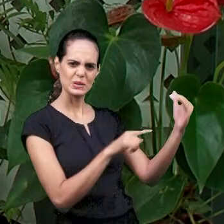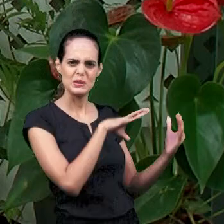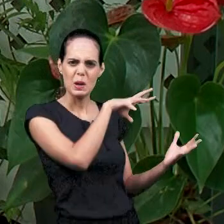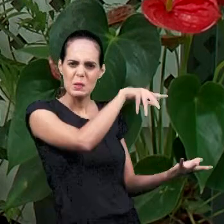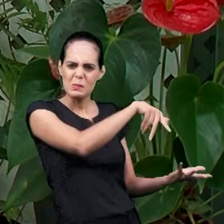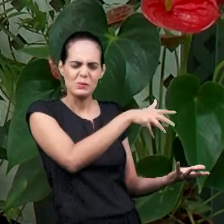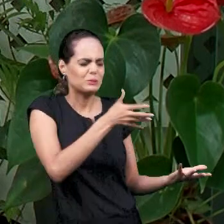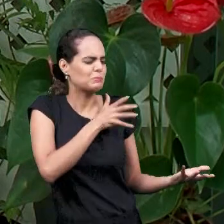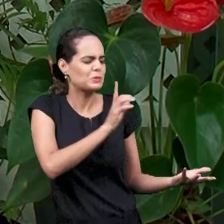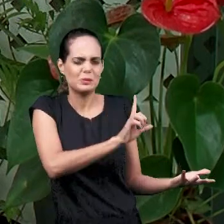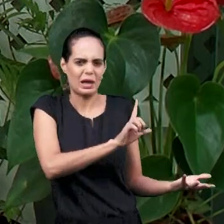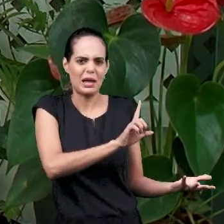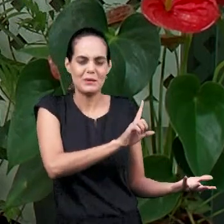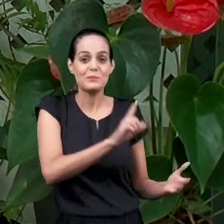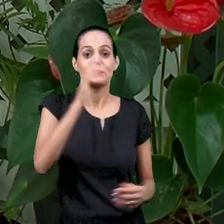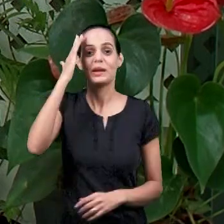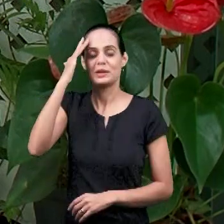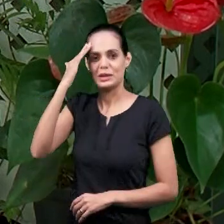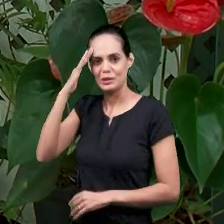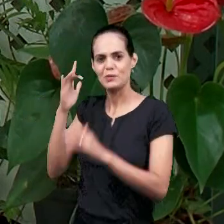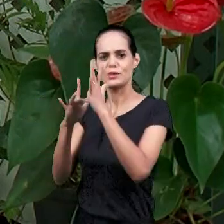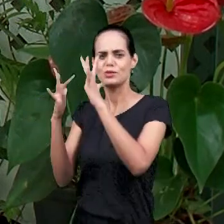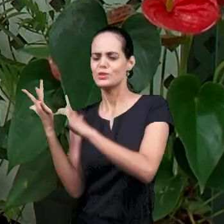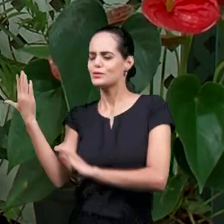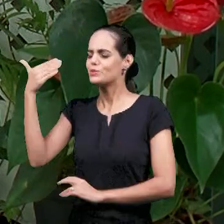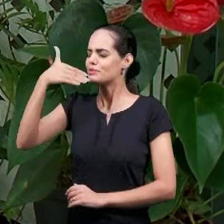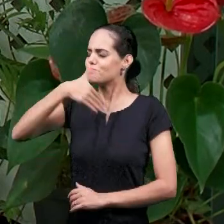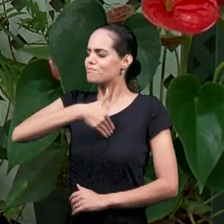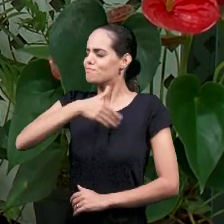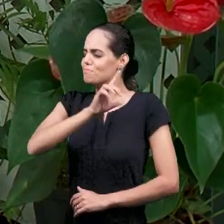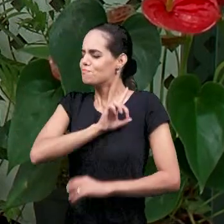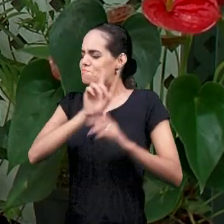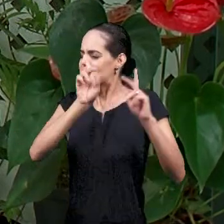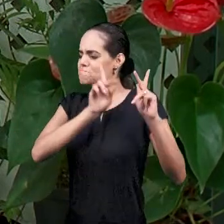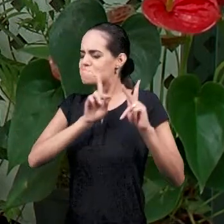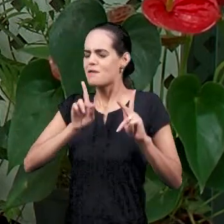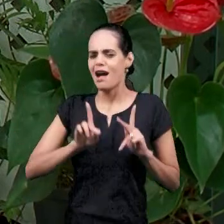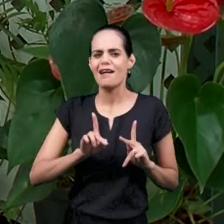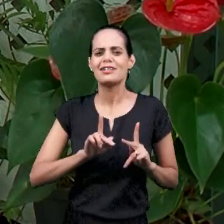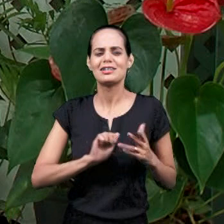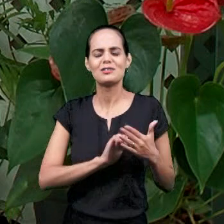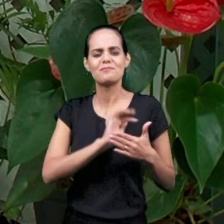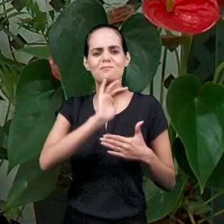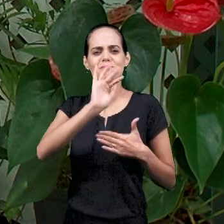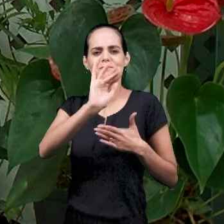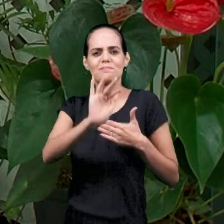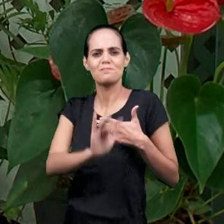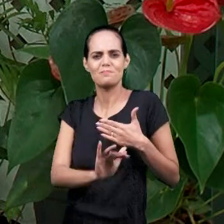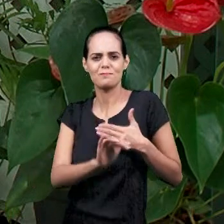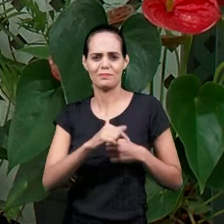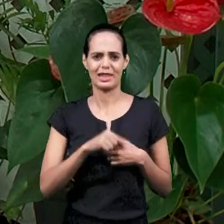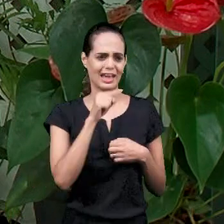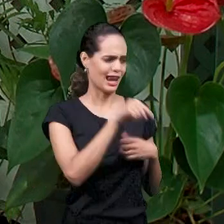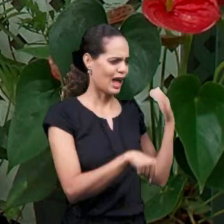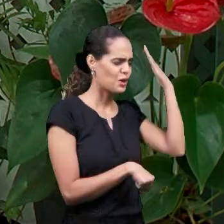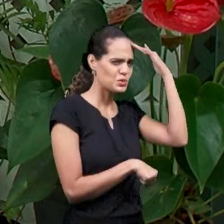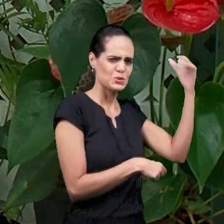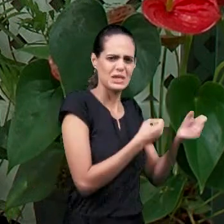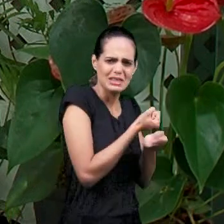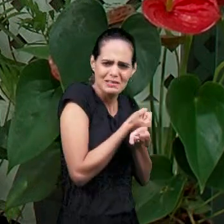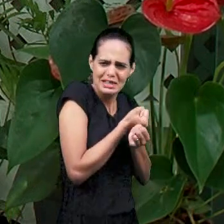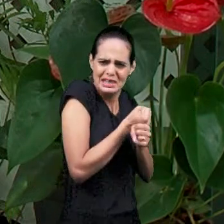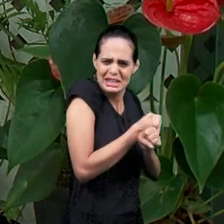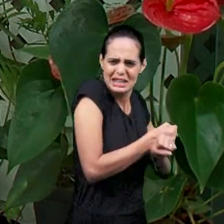maintenant son succès, parce que c'est Jésus qui satisfait réellement. Au contraire, en mettant le succès